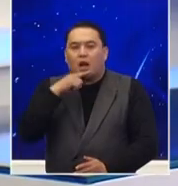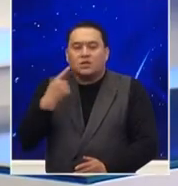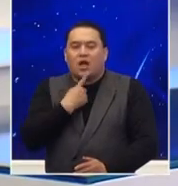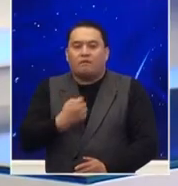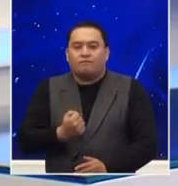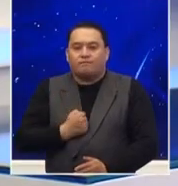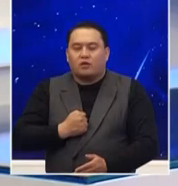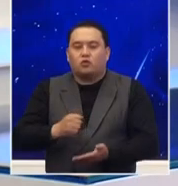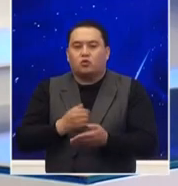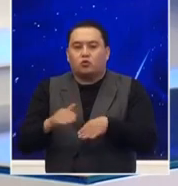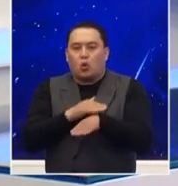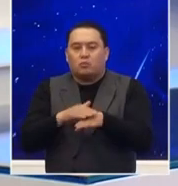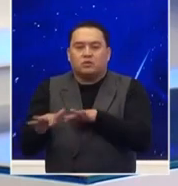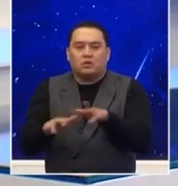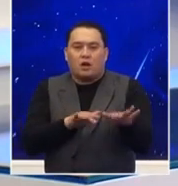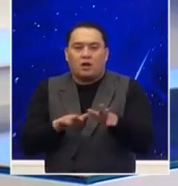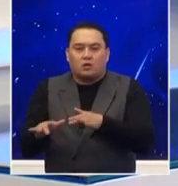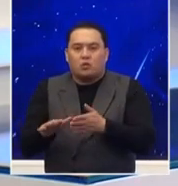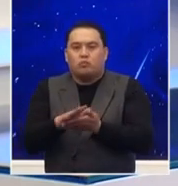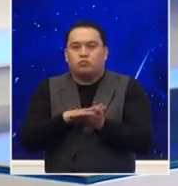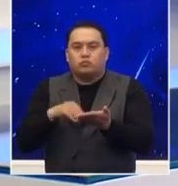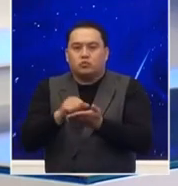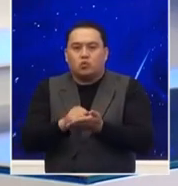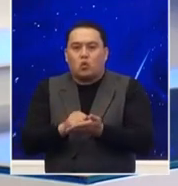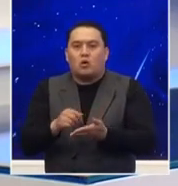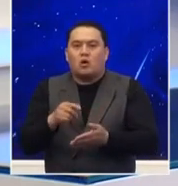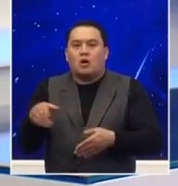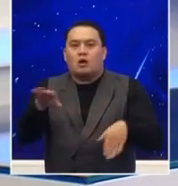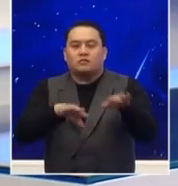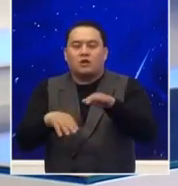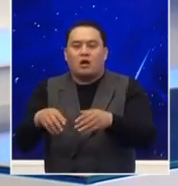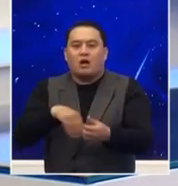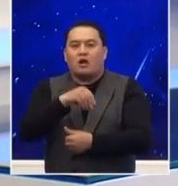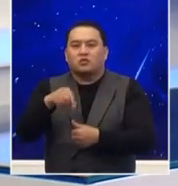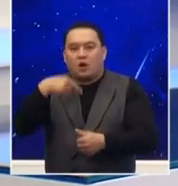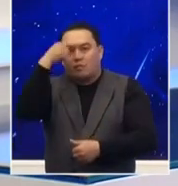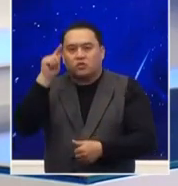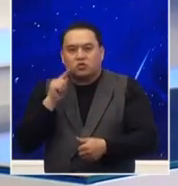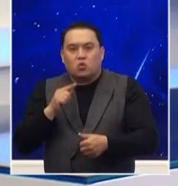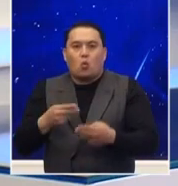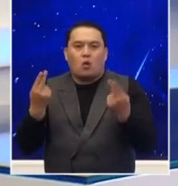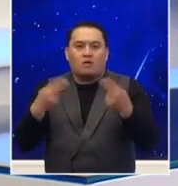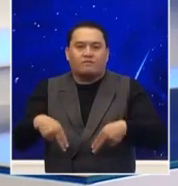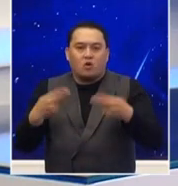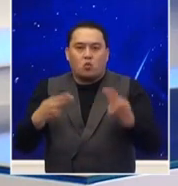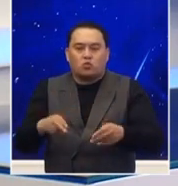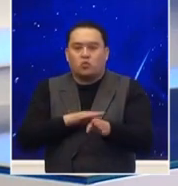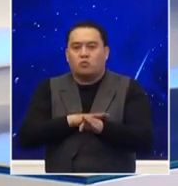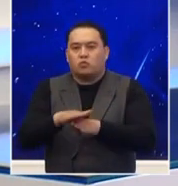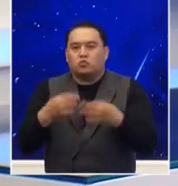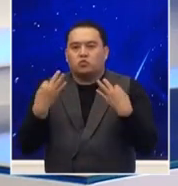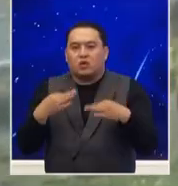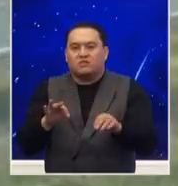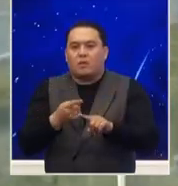Российские миротворцы полностью разминировали Лачинский коридор в Нагорном Карабахе. По нему открыто движение гражданского автотранспорта. Об